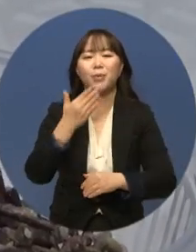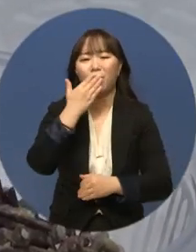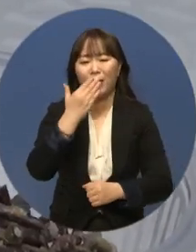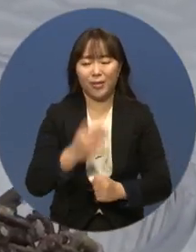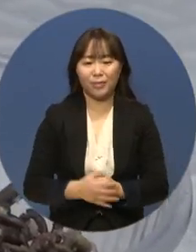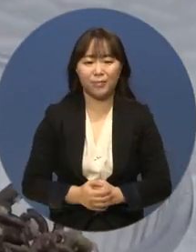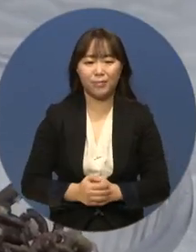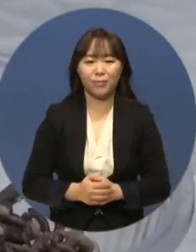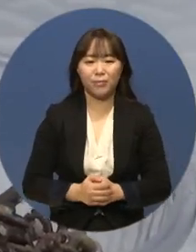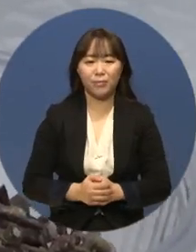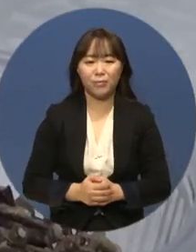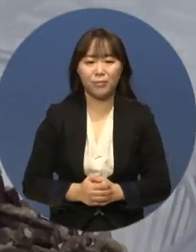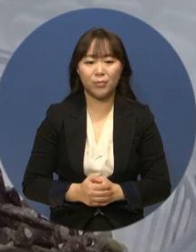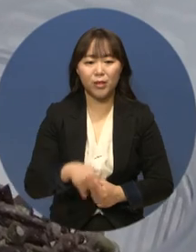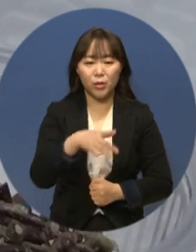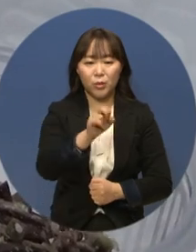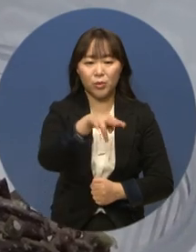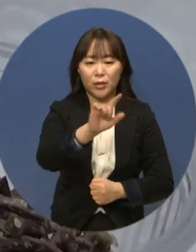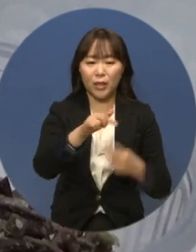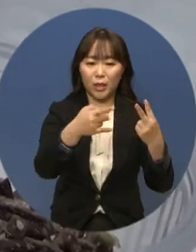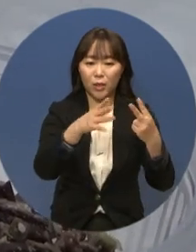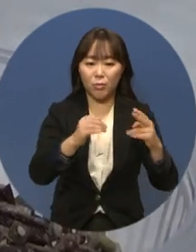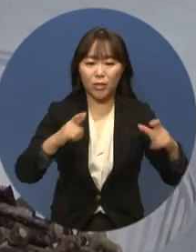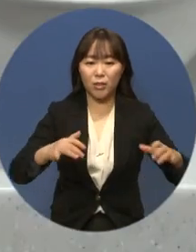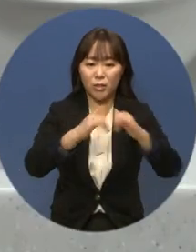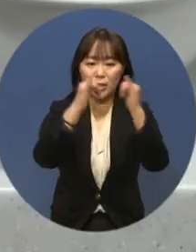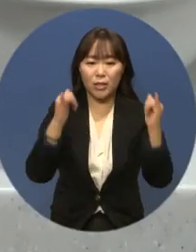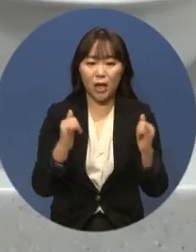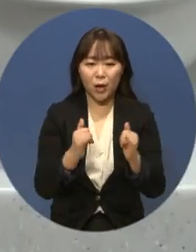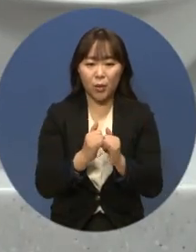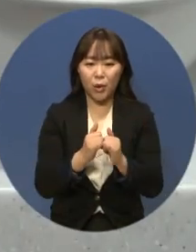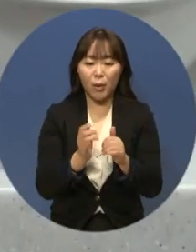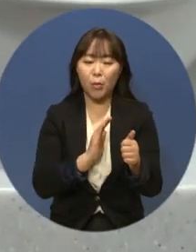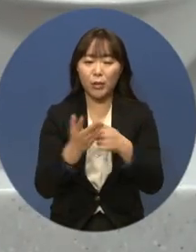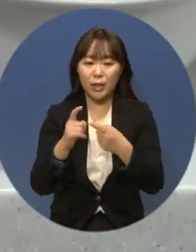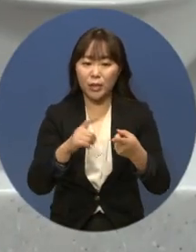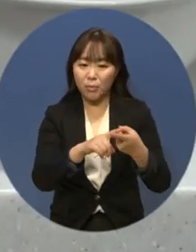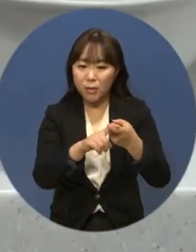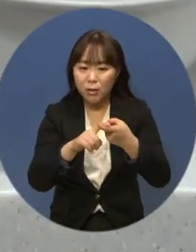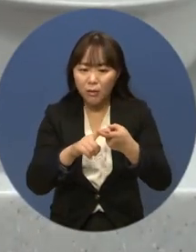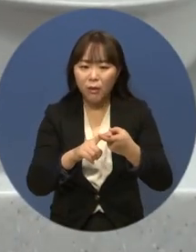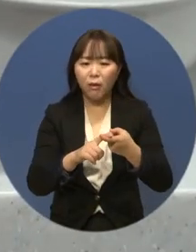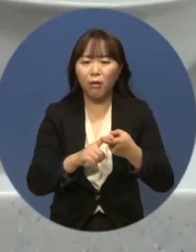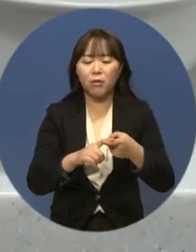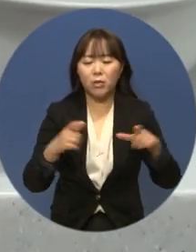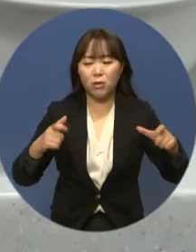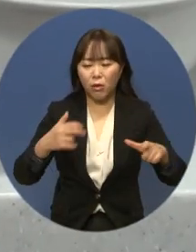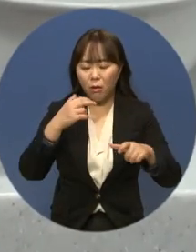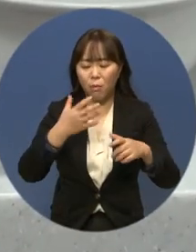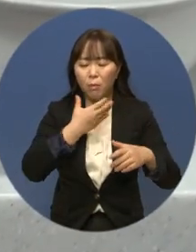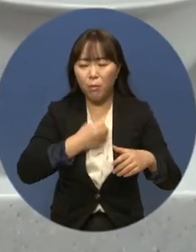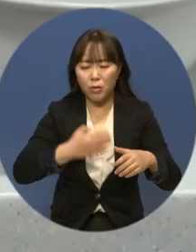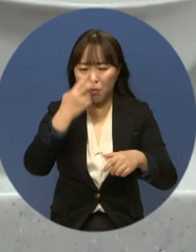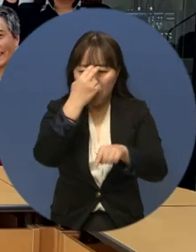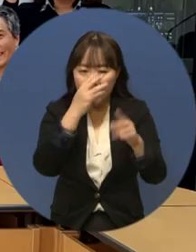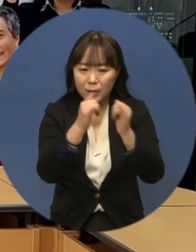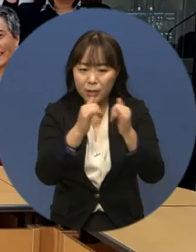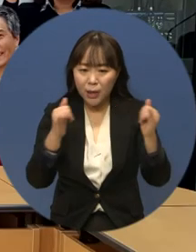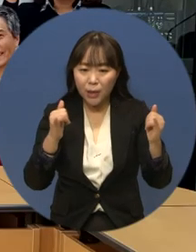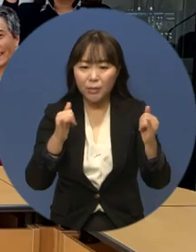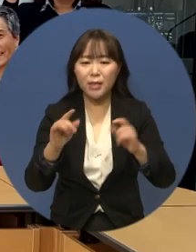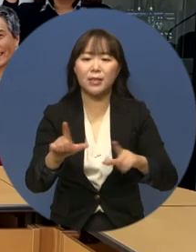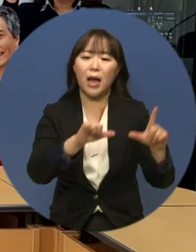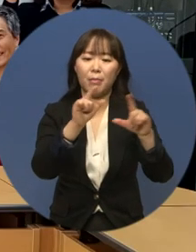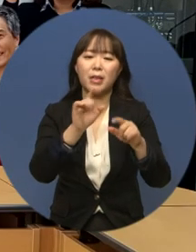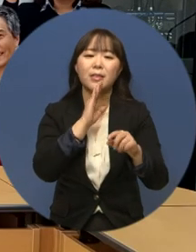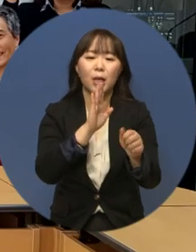합니다. 송산이동 지역사회보장협의체는 지역의 복지 사각지대, 저소득 주민들의 삶에